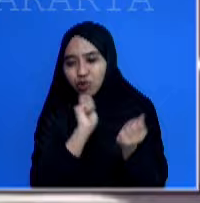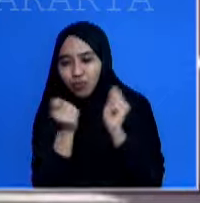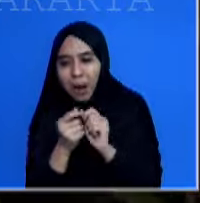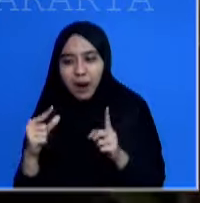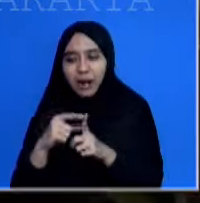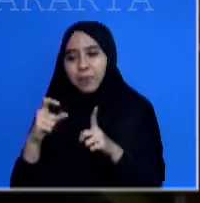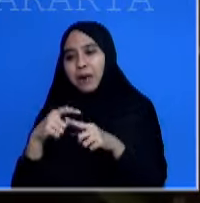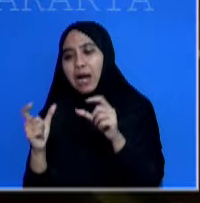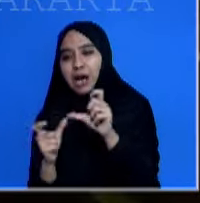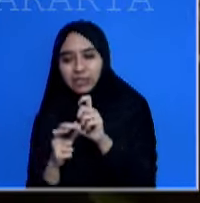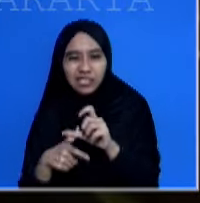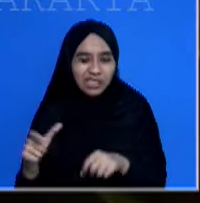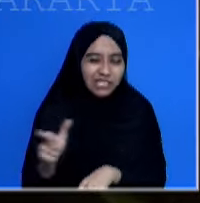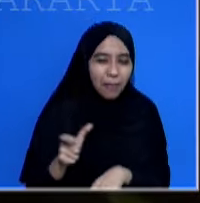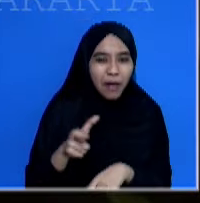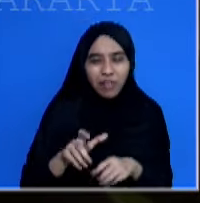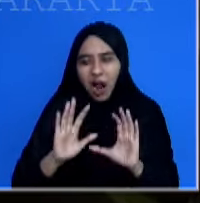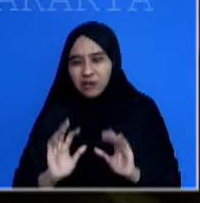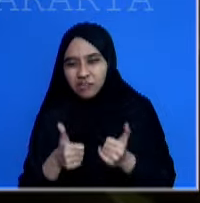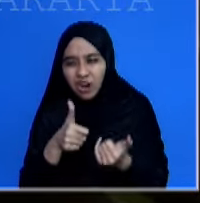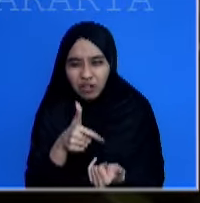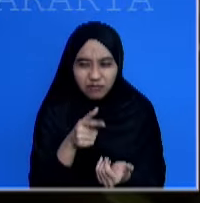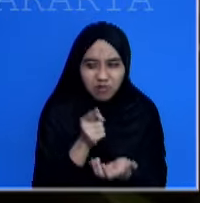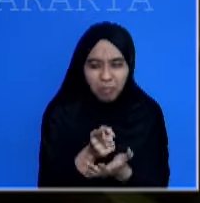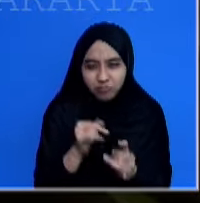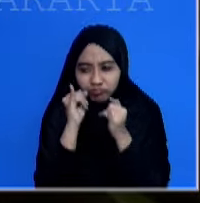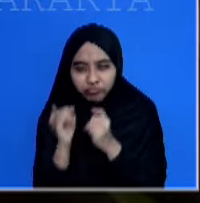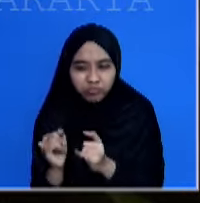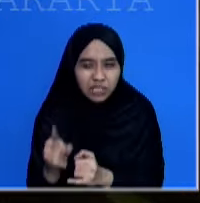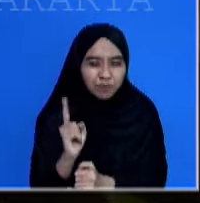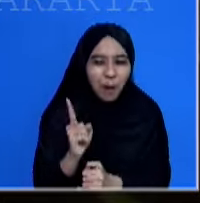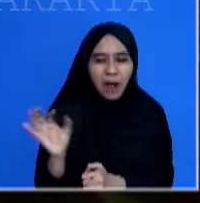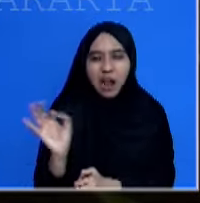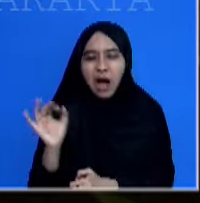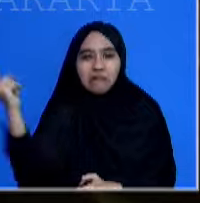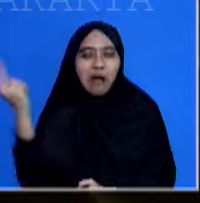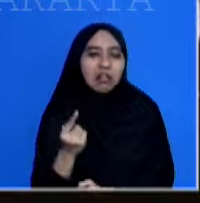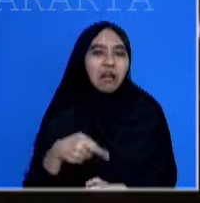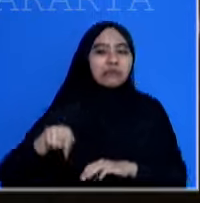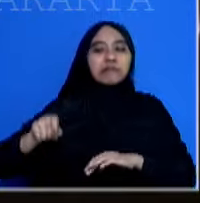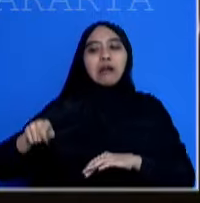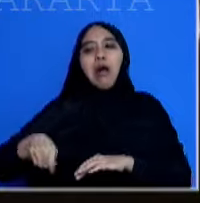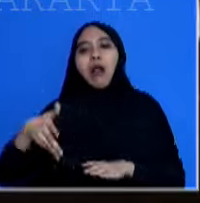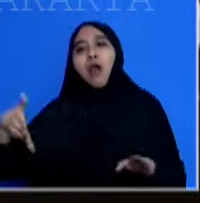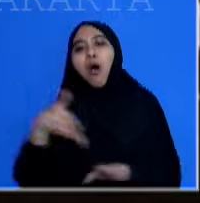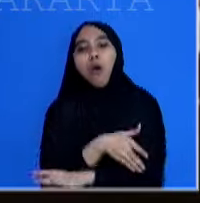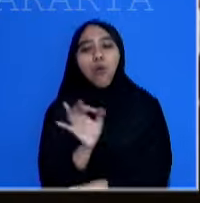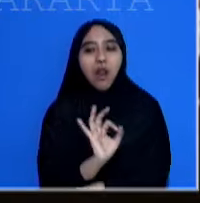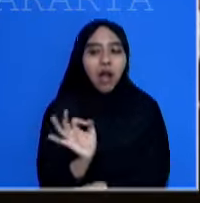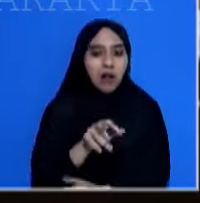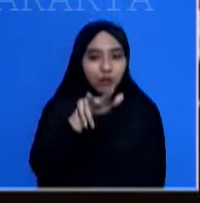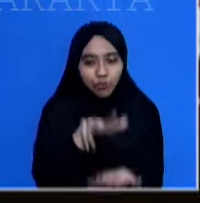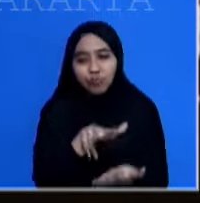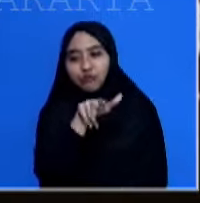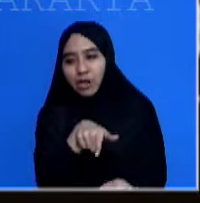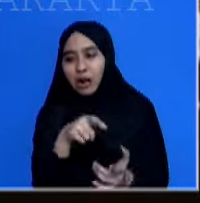kecamatan. Hasilnya, gugatan Anton dinyatakan gugur karena ketidakhadirannya dalam persidangan awal. Dengan keputusan tersebut,